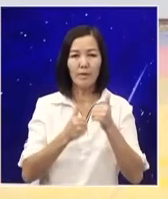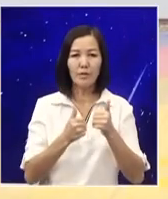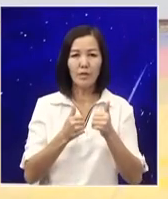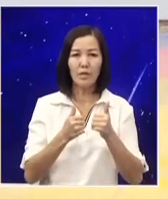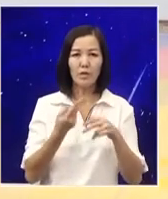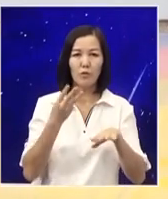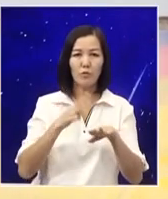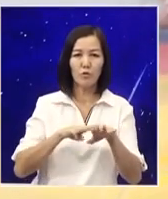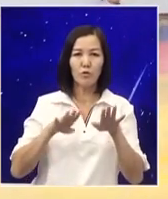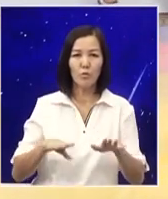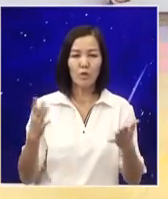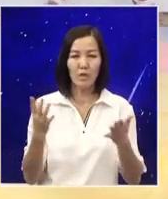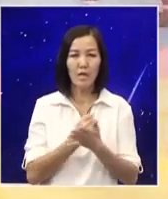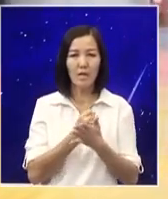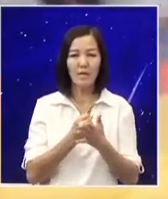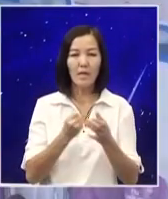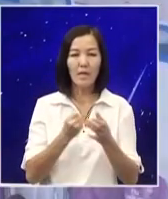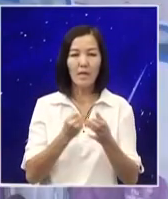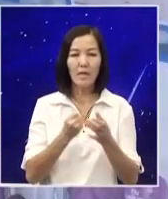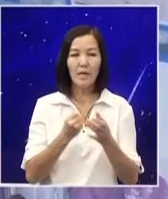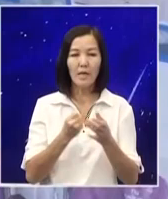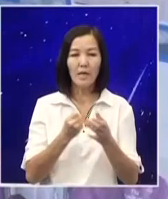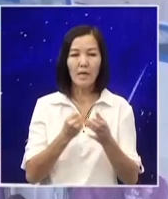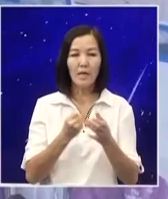Ең біріншілігінде қола жүлдегер атанған. Балуан...